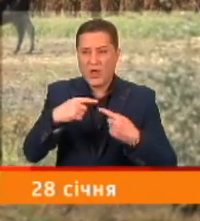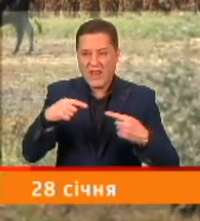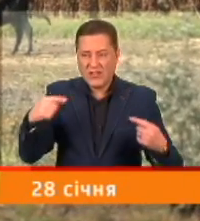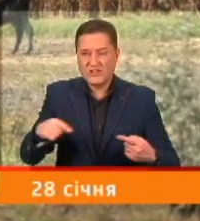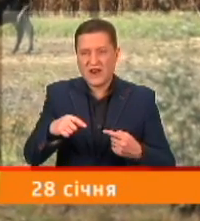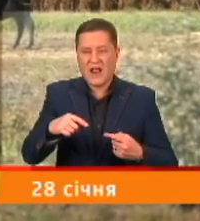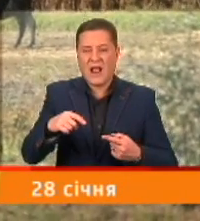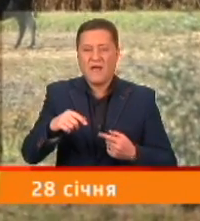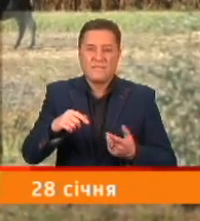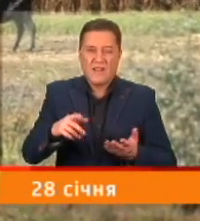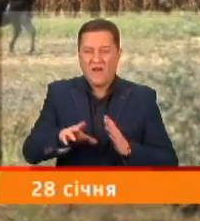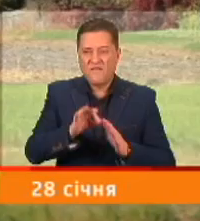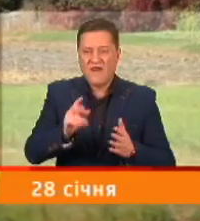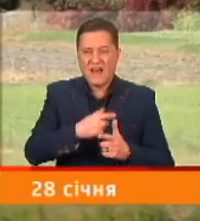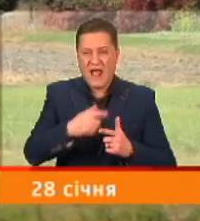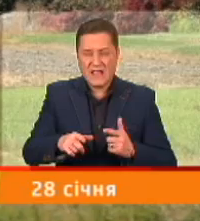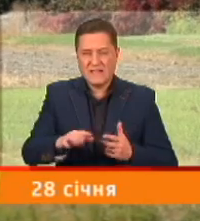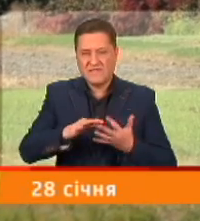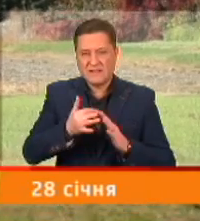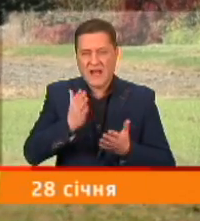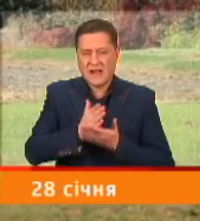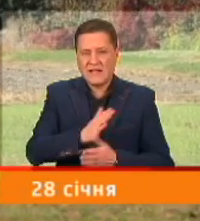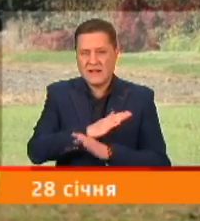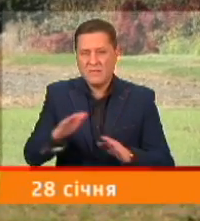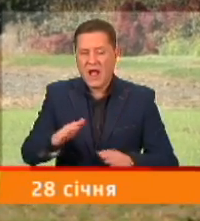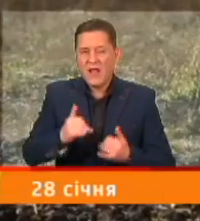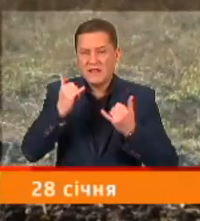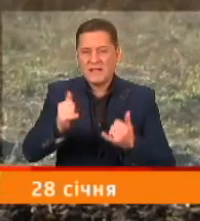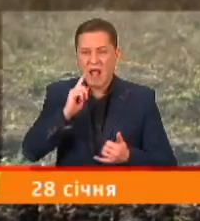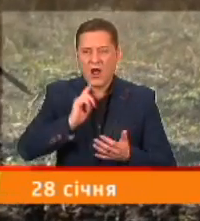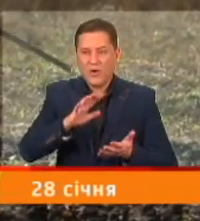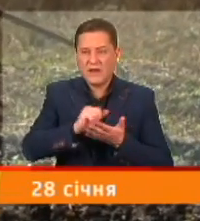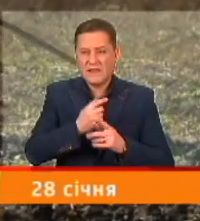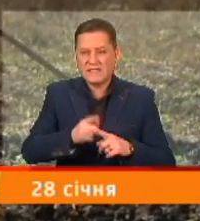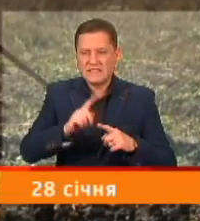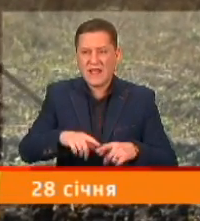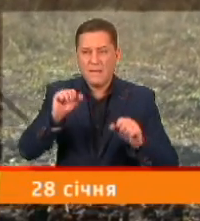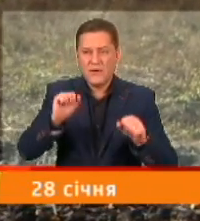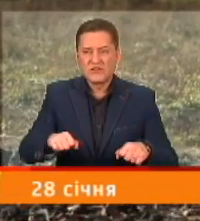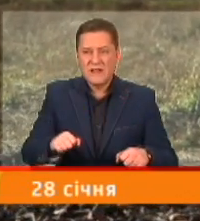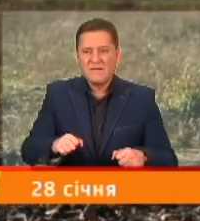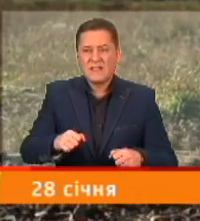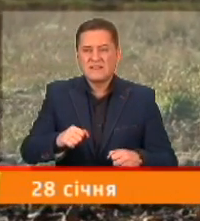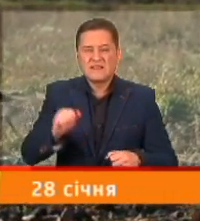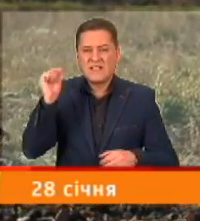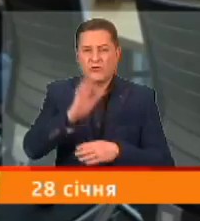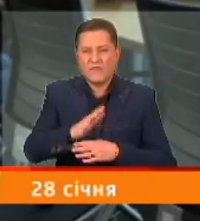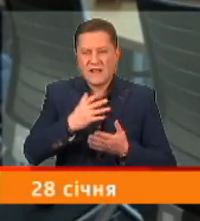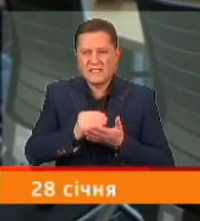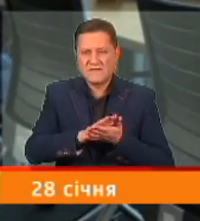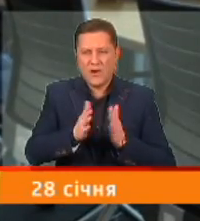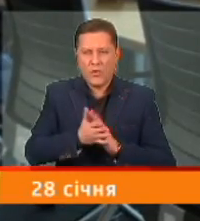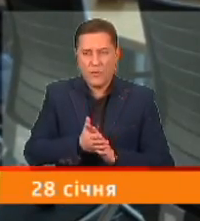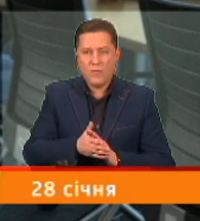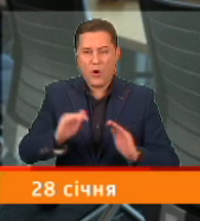окрім віддавати землю в оренду, селяни не мають. А для орендарів це – можливість диктувати свої умови. Фактично, обмеження